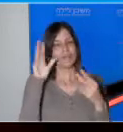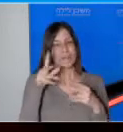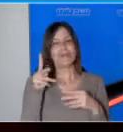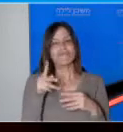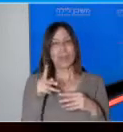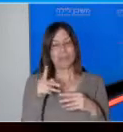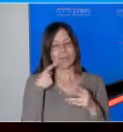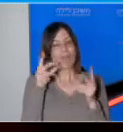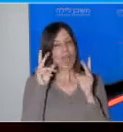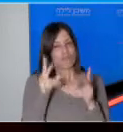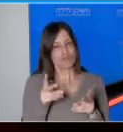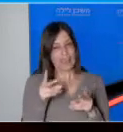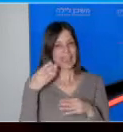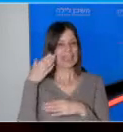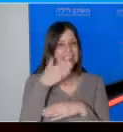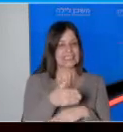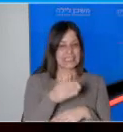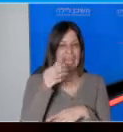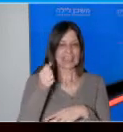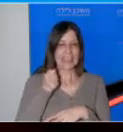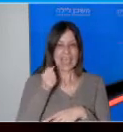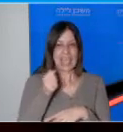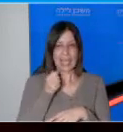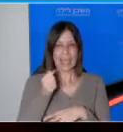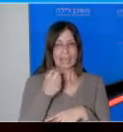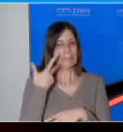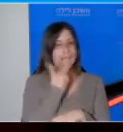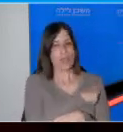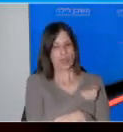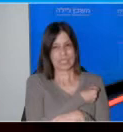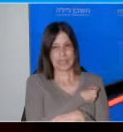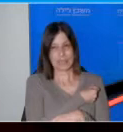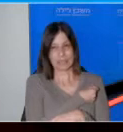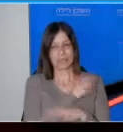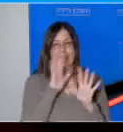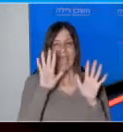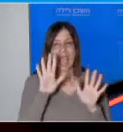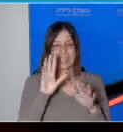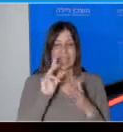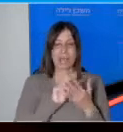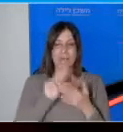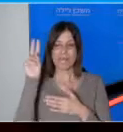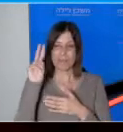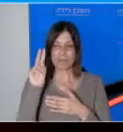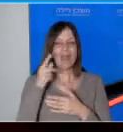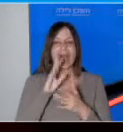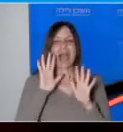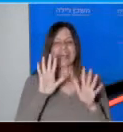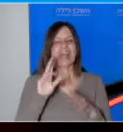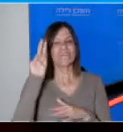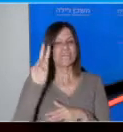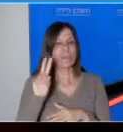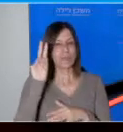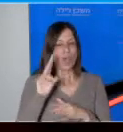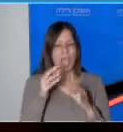הפיליפינים מאפשרת כניסה לתיירים מחוסנים מ-10 בפברואר, כאמור, עם מפרוץ המגפה,